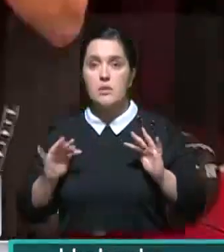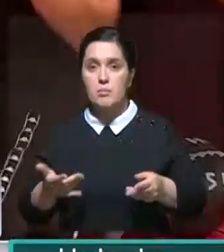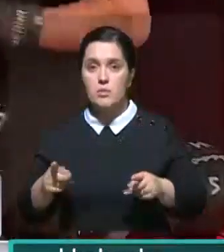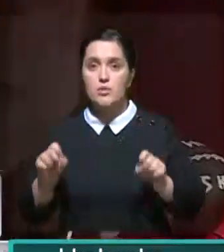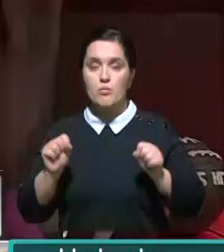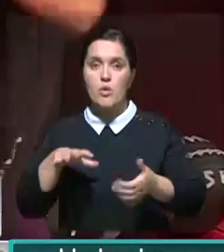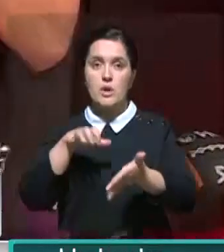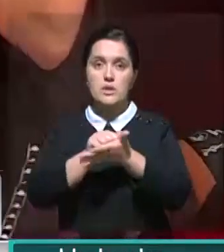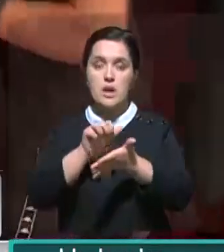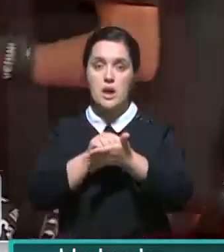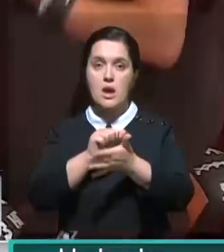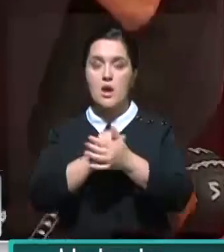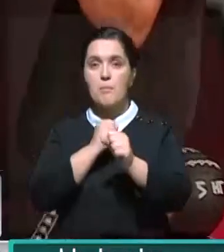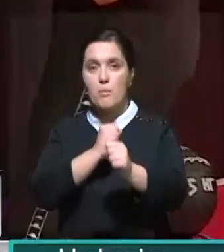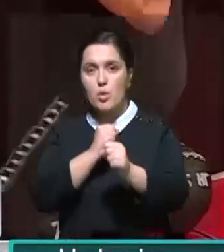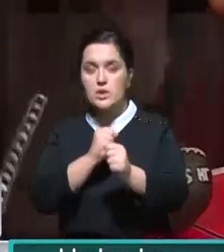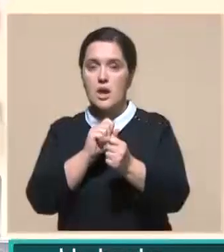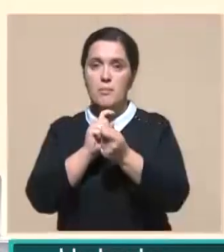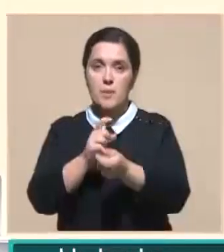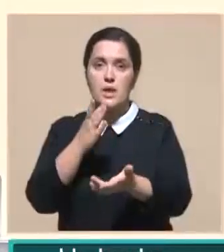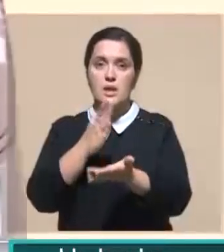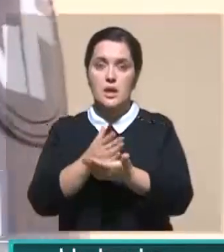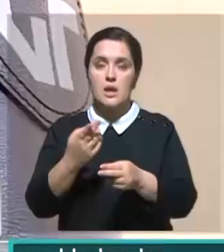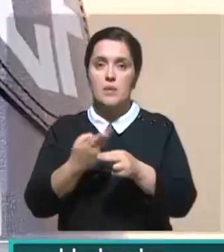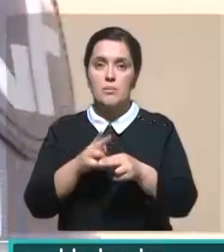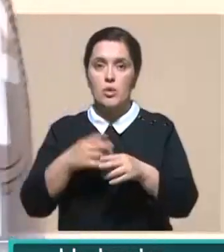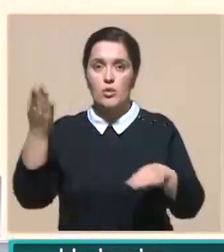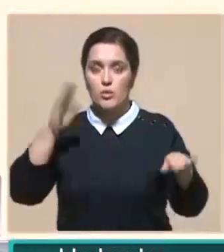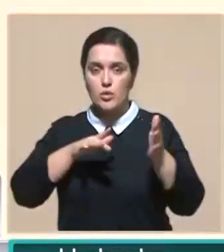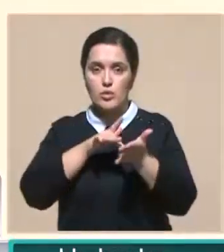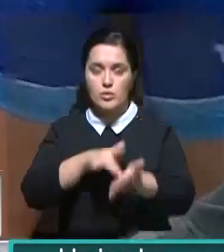можно заниматься боксом, борьбой. Есть даже секция горного туризма.